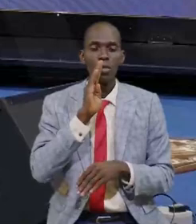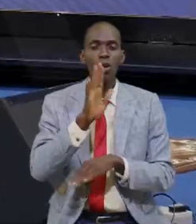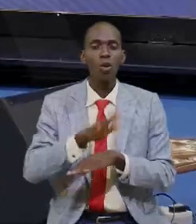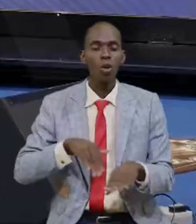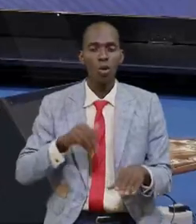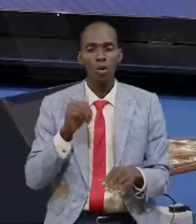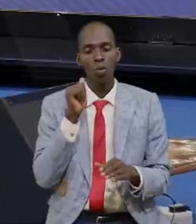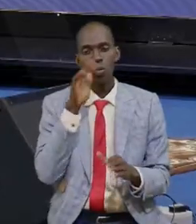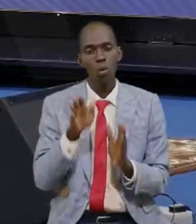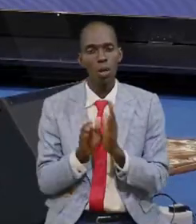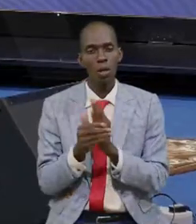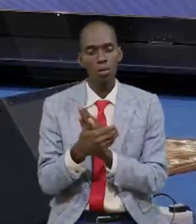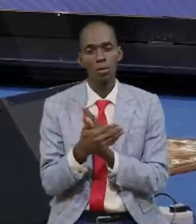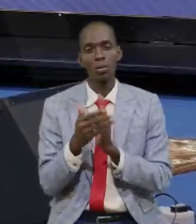adultère.